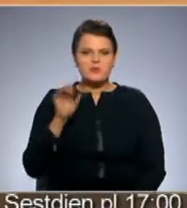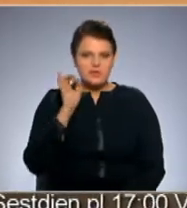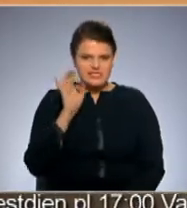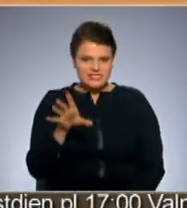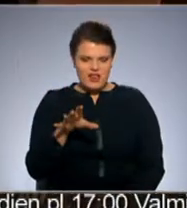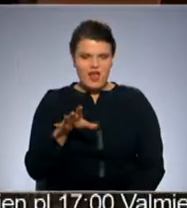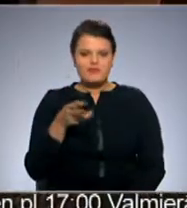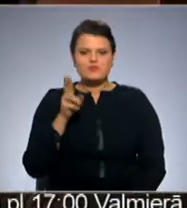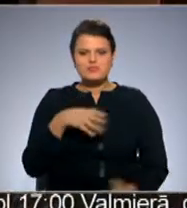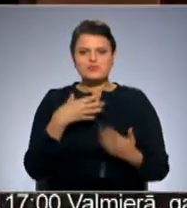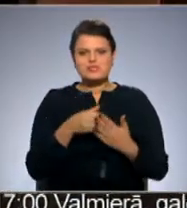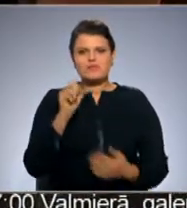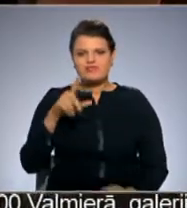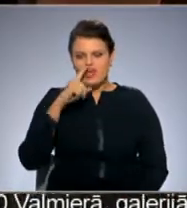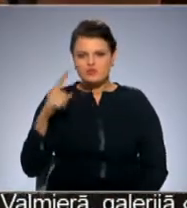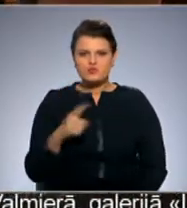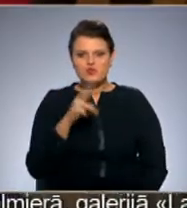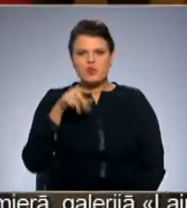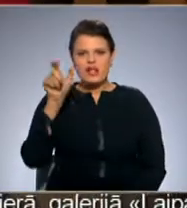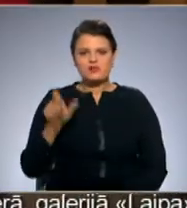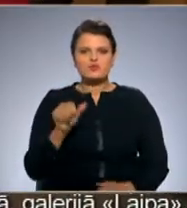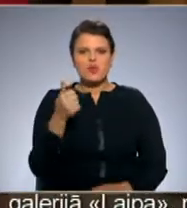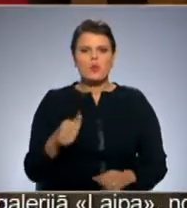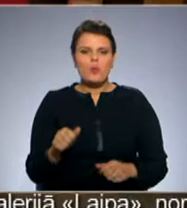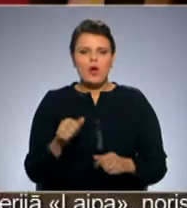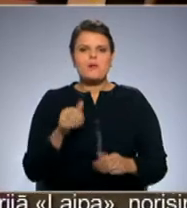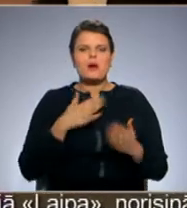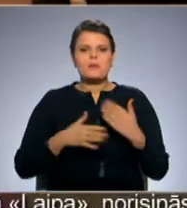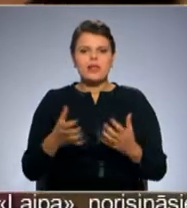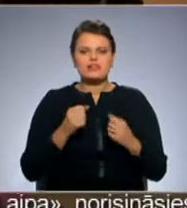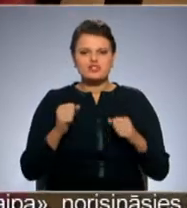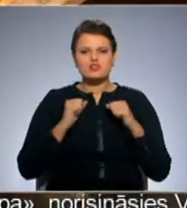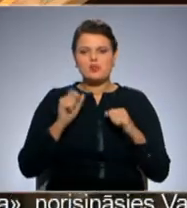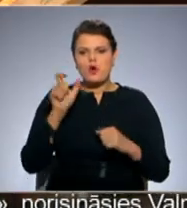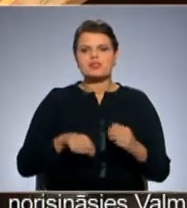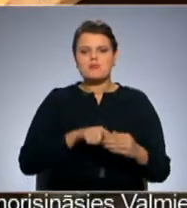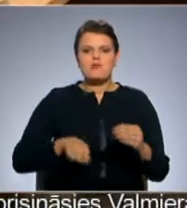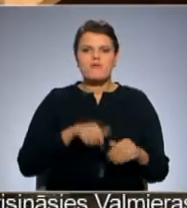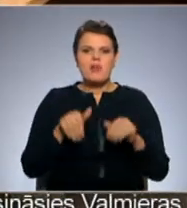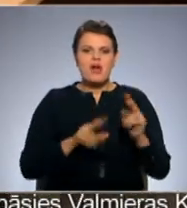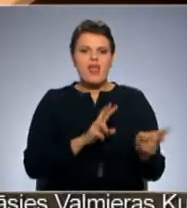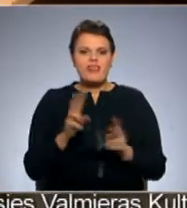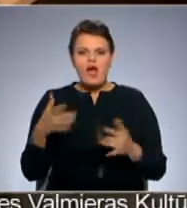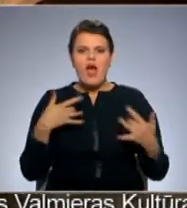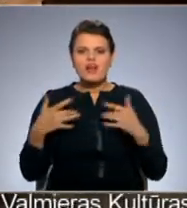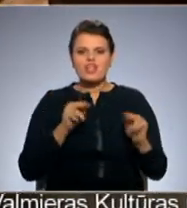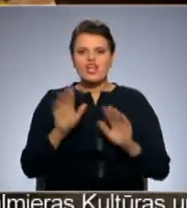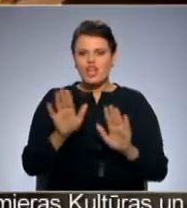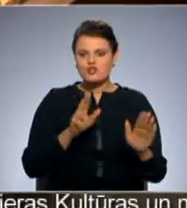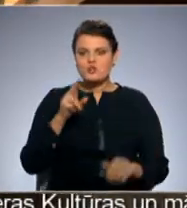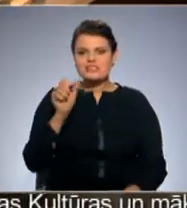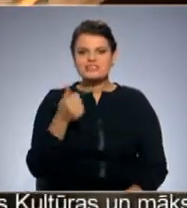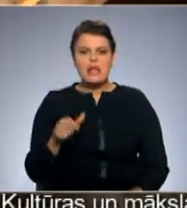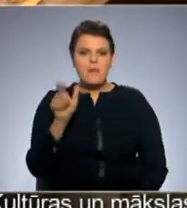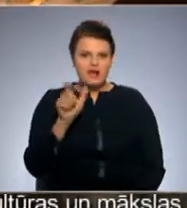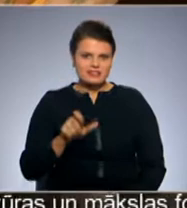slavas. Uz savu zvaigžņu stundu gleznotāja lomā pretendēja sportisti, pavārs, baledējotāji, aktieri, režisori un stila